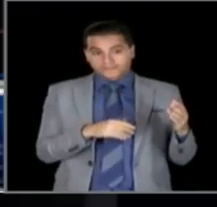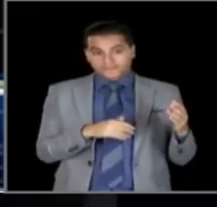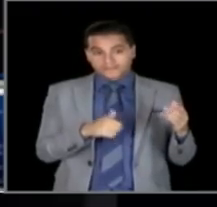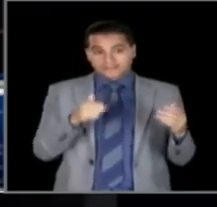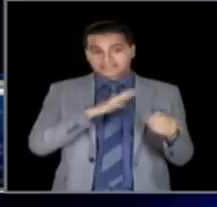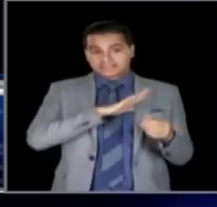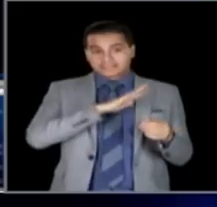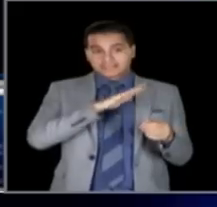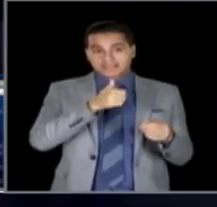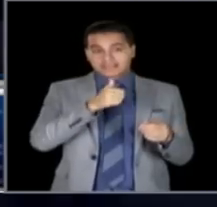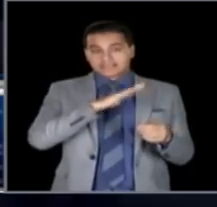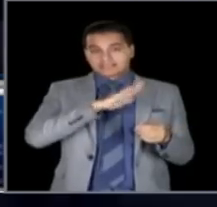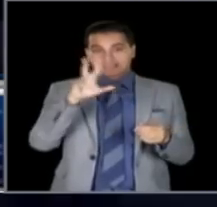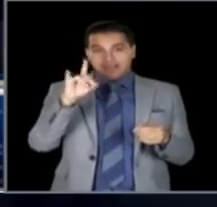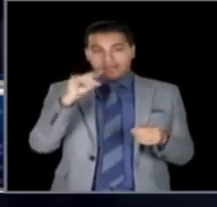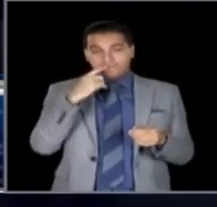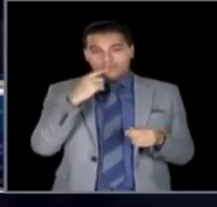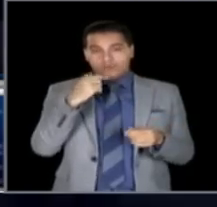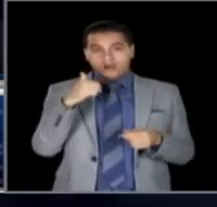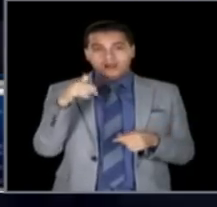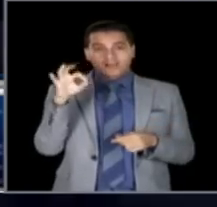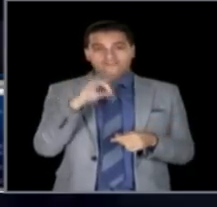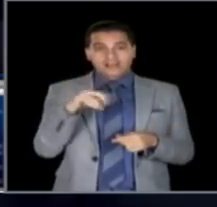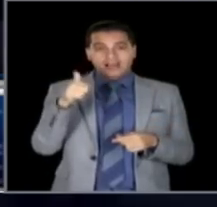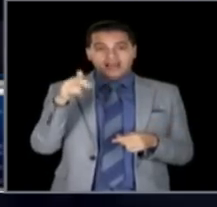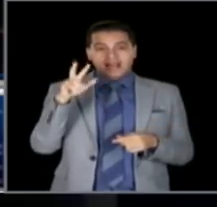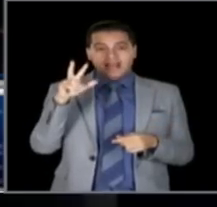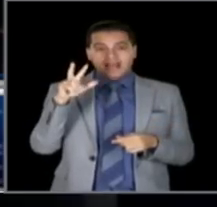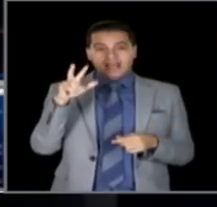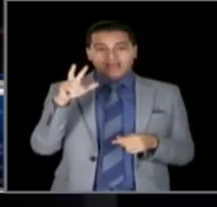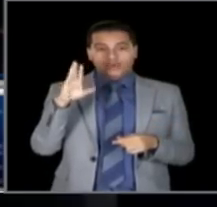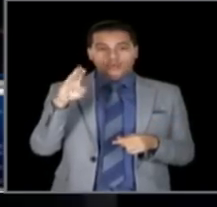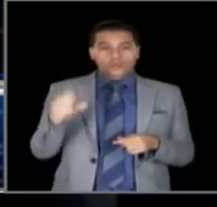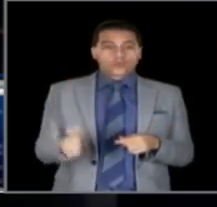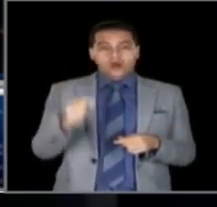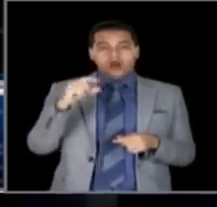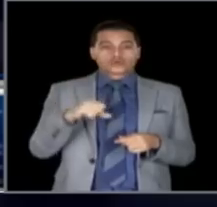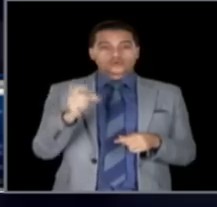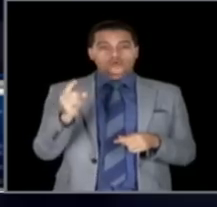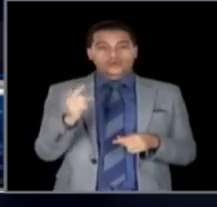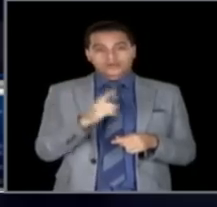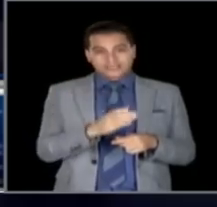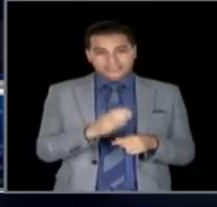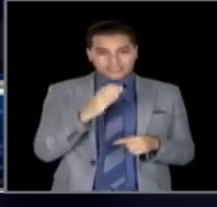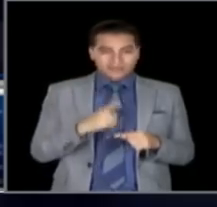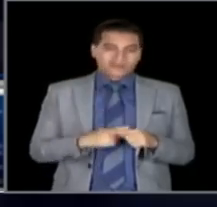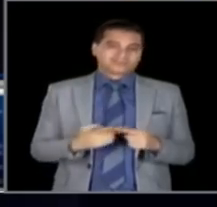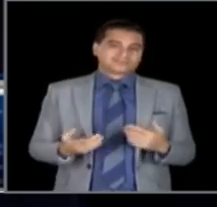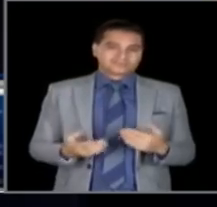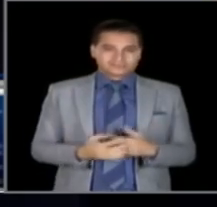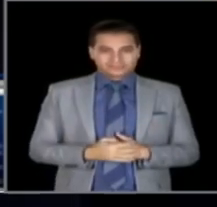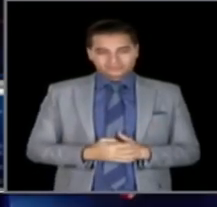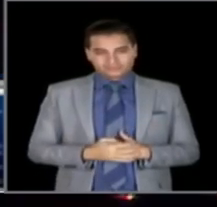إسلام. الإكوادور. الإكوادور 10 نقط. إجابة مين؟ إسلام. إسلام إجابة